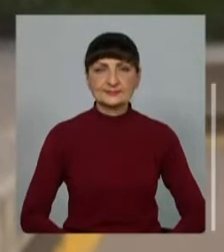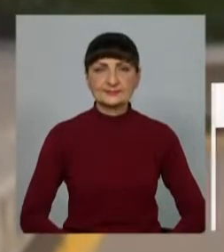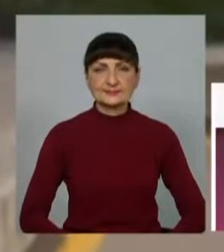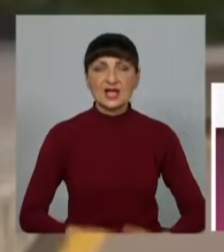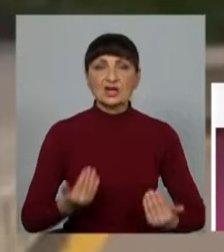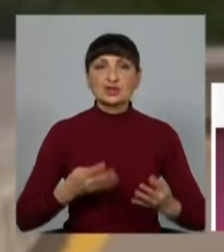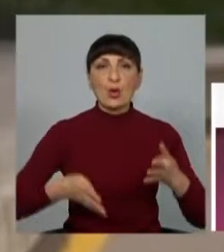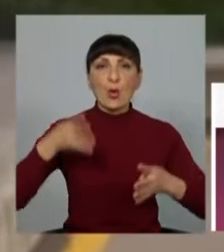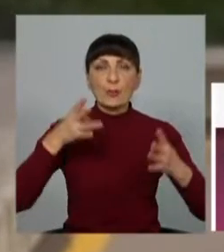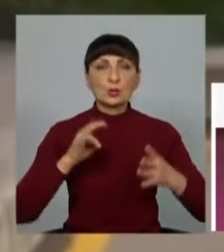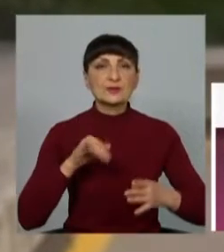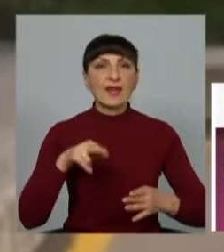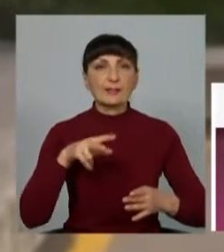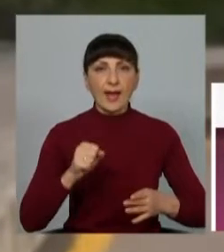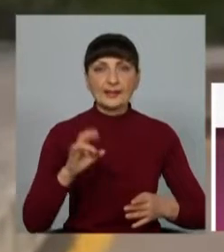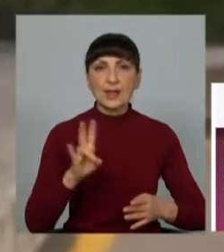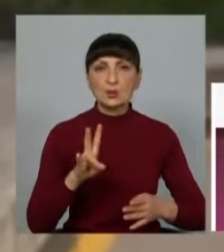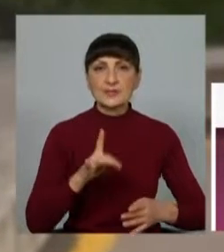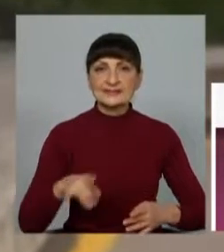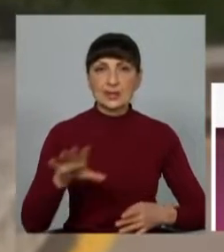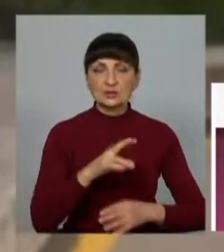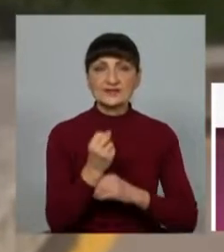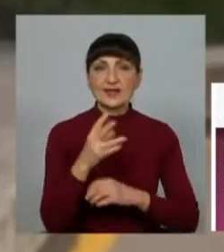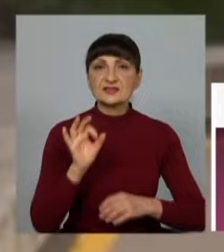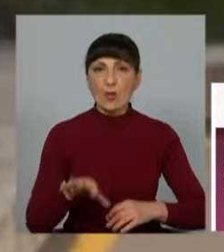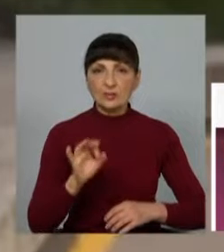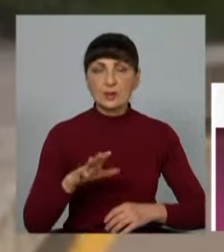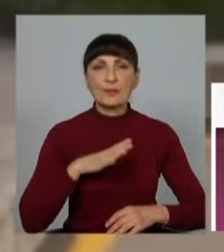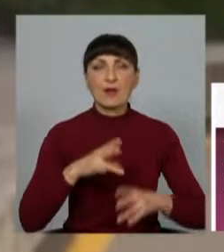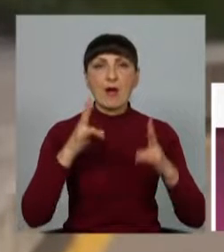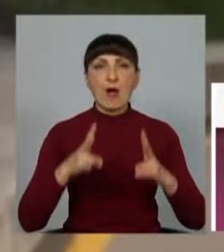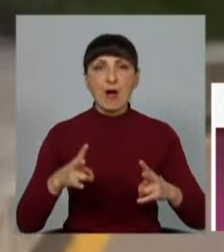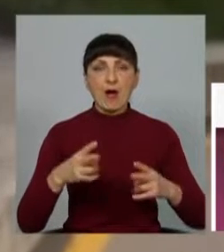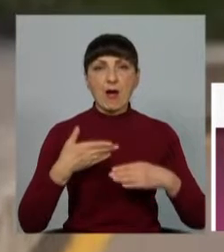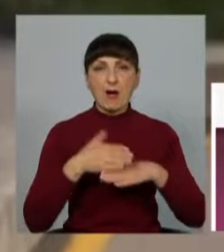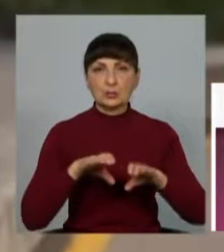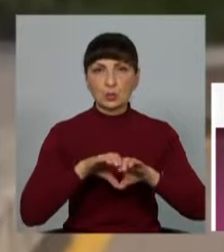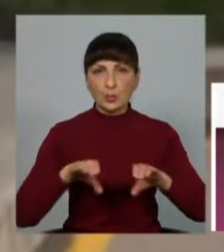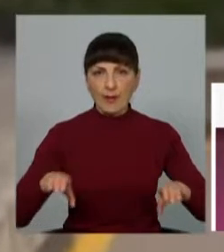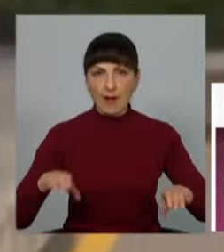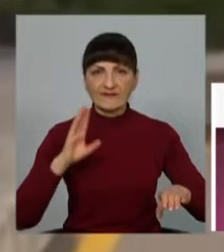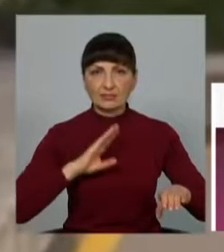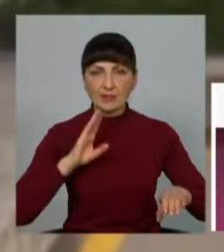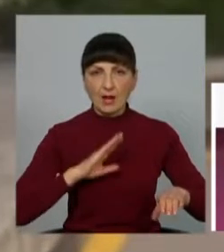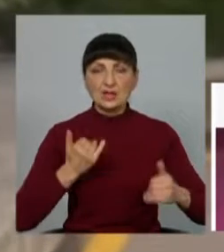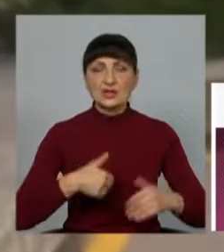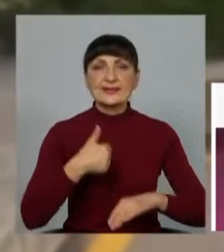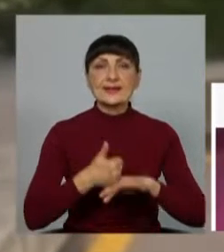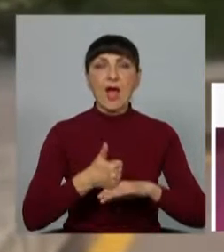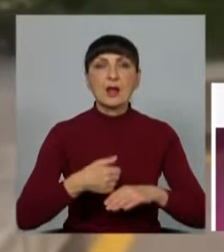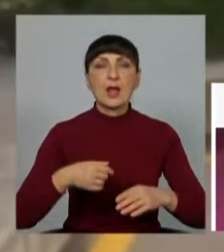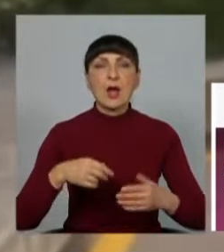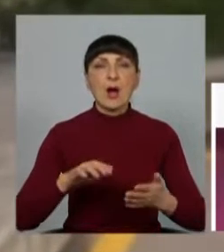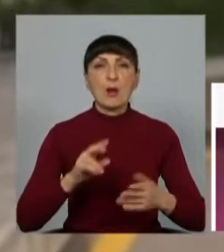В жилом комплексе Нурлы-Дала в Наурызбайском районе 12 октября произошла авария водопроводных сетей. В настоящее время генподрядчиком